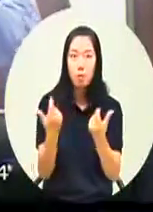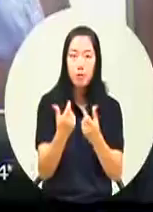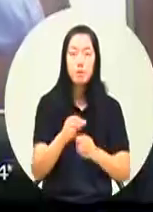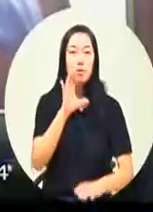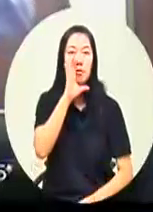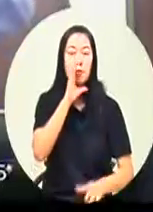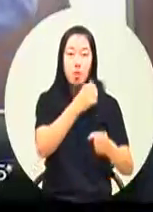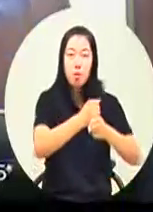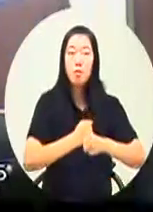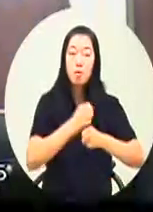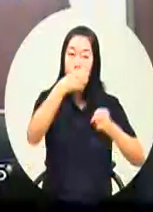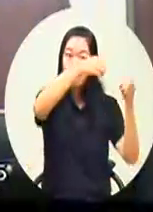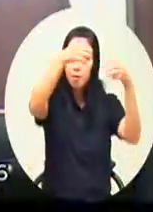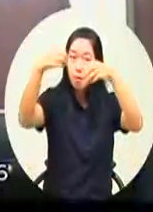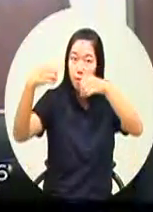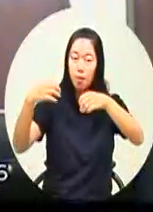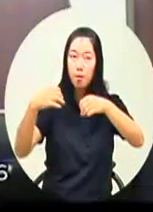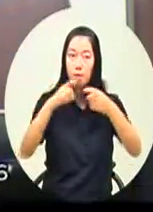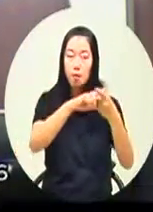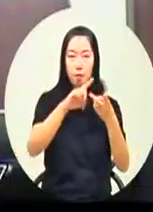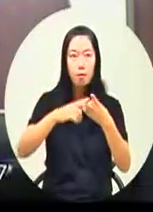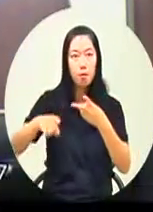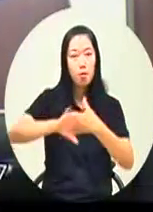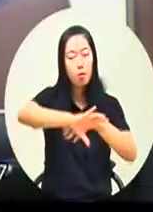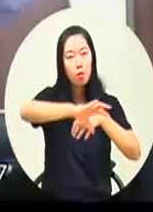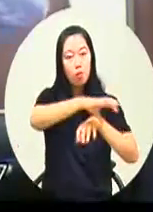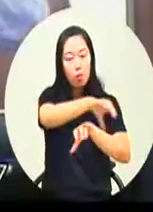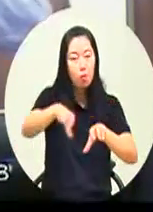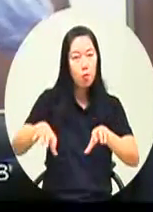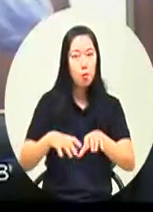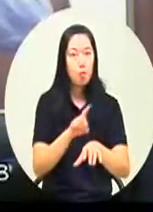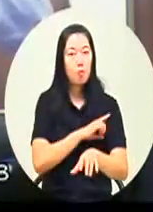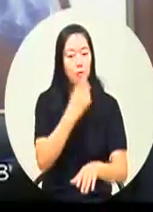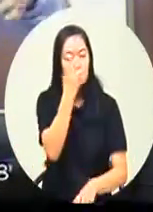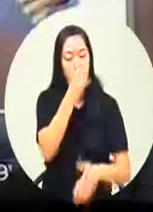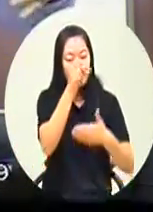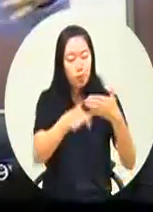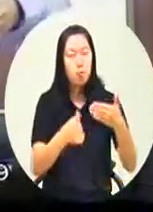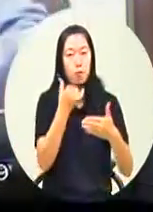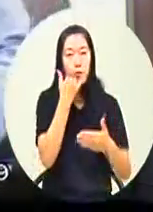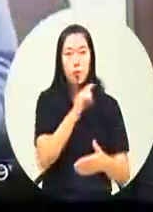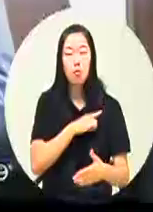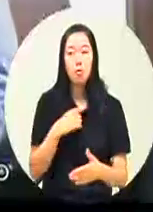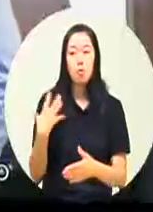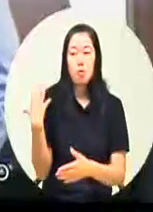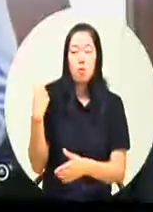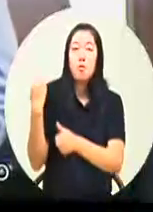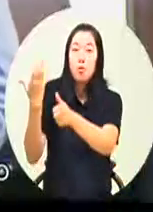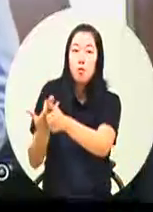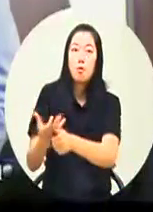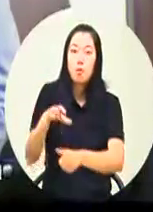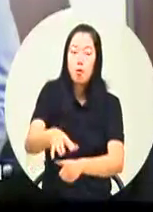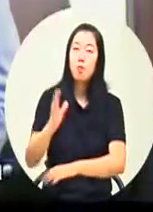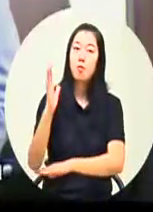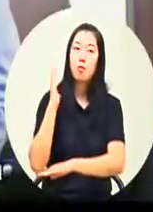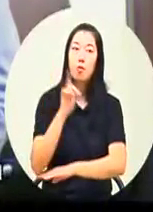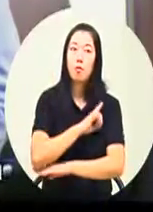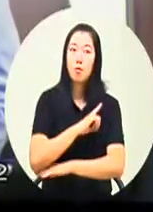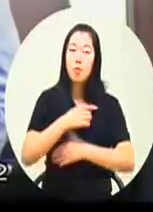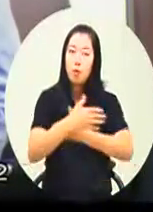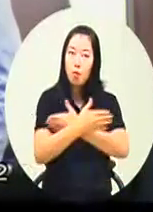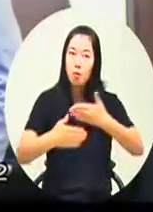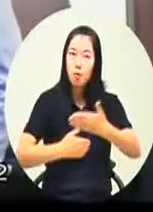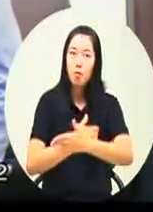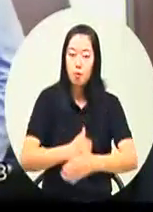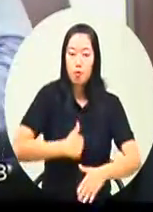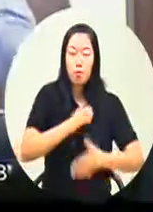望我们已经在环境自治条例已经授权地方政府哦，可以划出所谓的交通实验区哦，干净能源